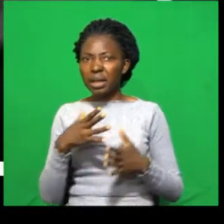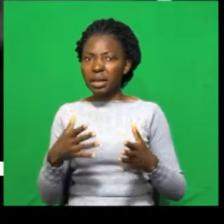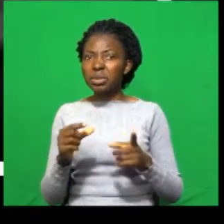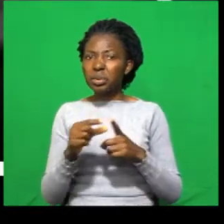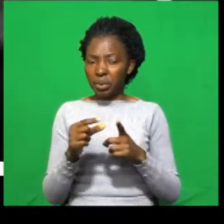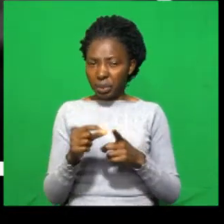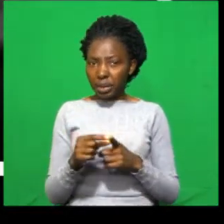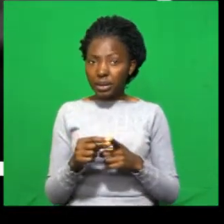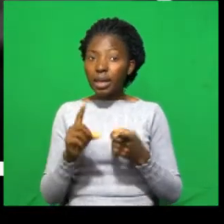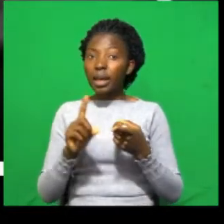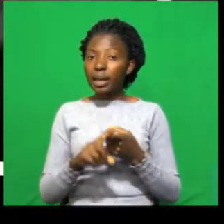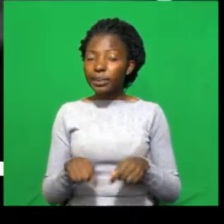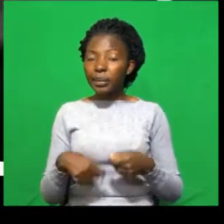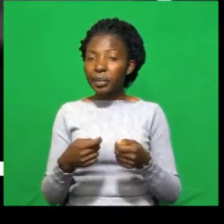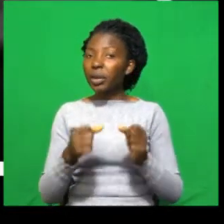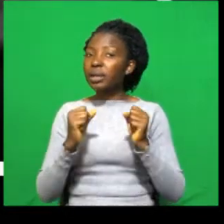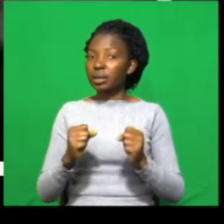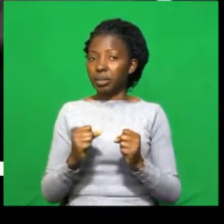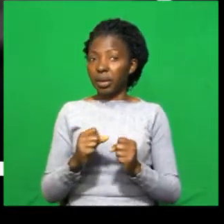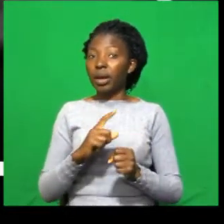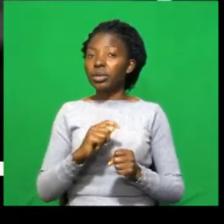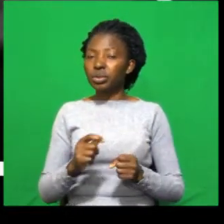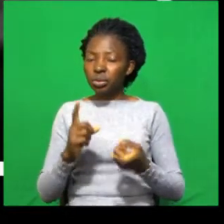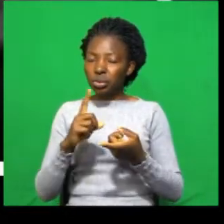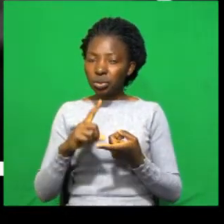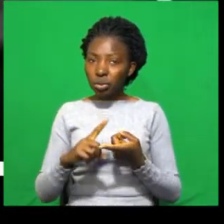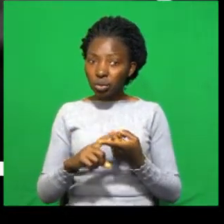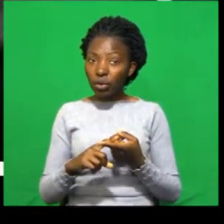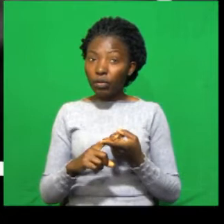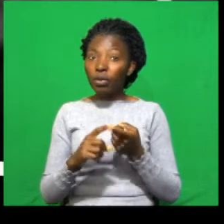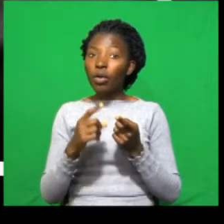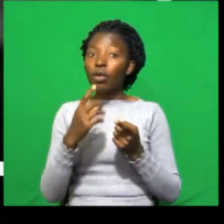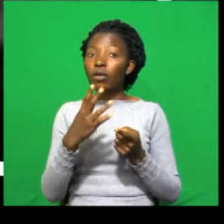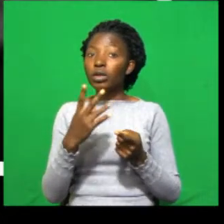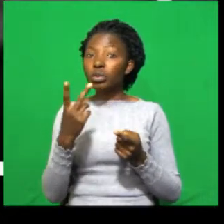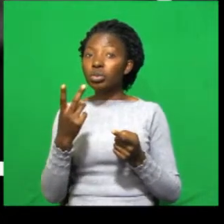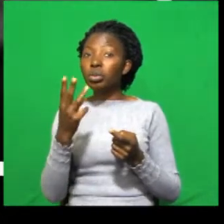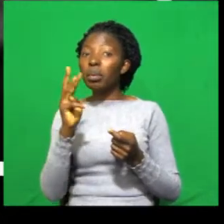nezvokumhura. Chikapiwa simba kuti chizviite mwedzi na42.